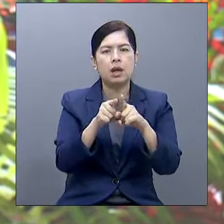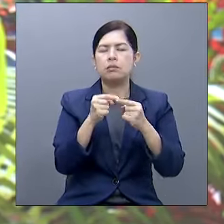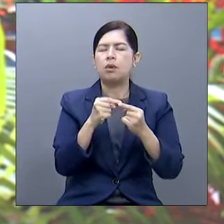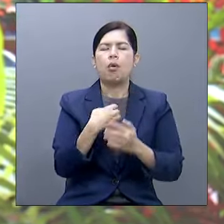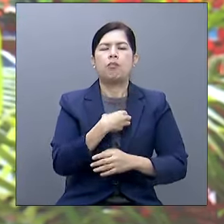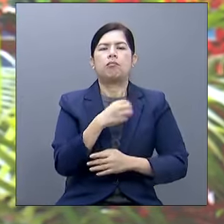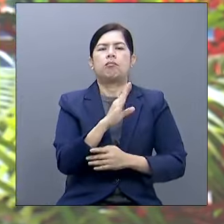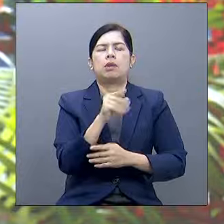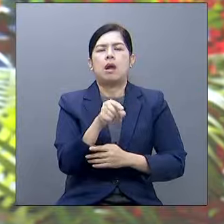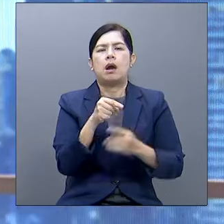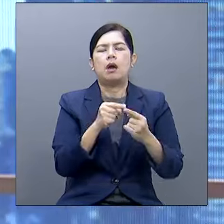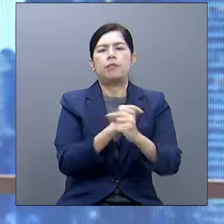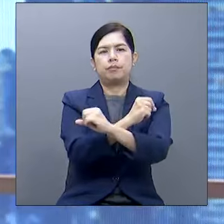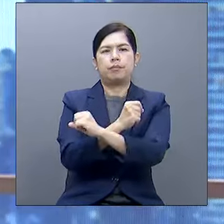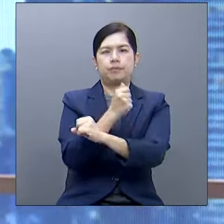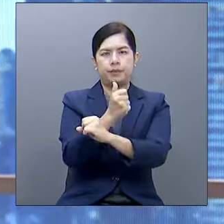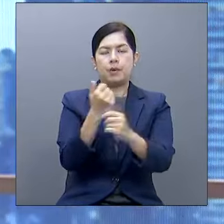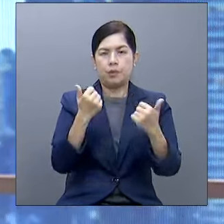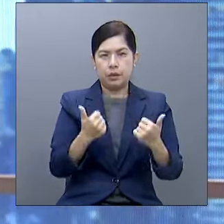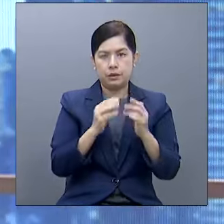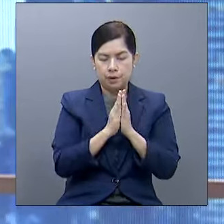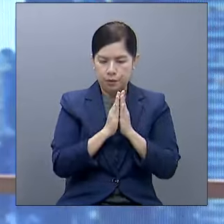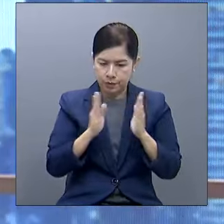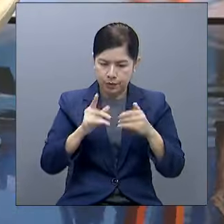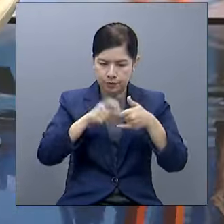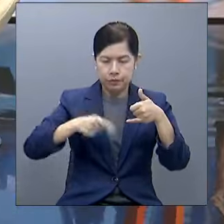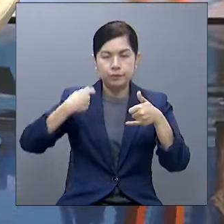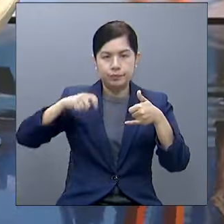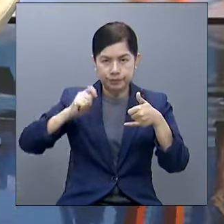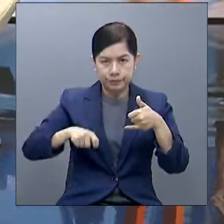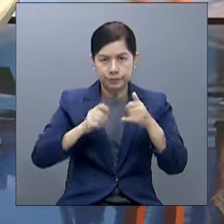ะคะเช้านี้ต้องขอบพระคุณนะทนายพีทพีรพัฒน์ฝอยทองที่มารู้ทันกันได้ขอบคุณค่ะ ขอบคุณครับ